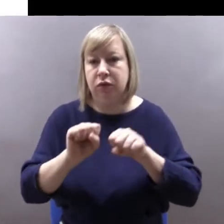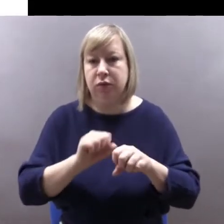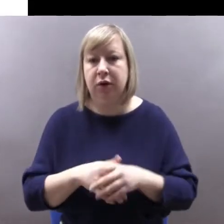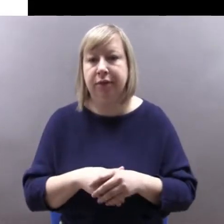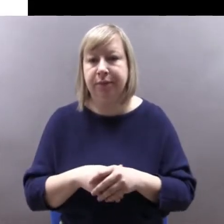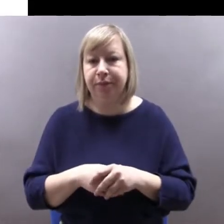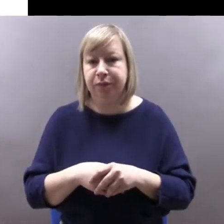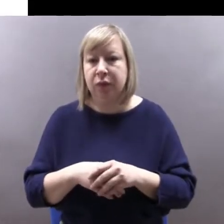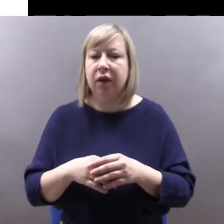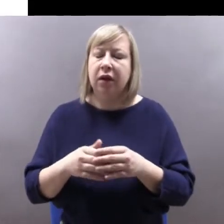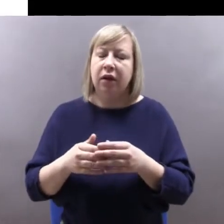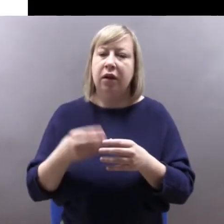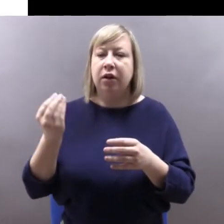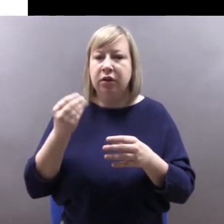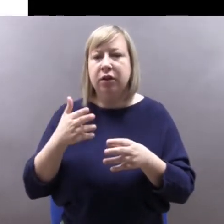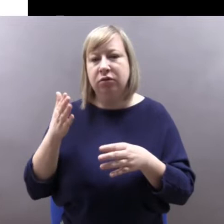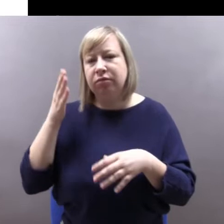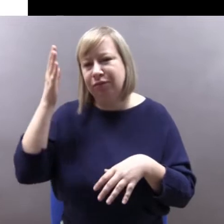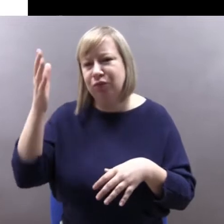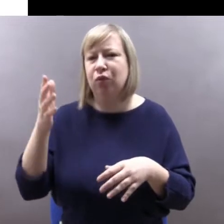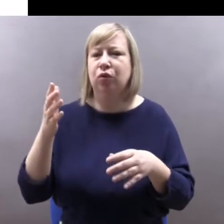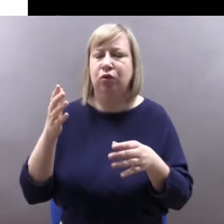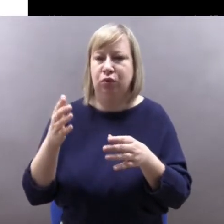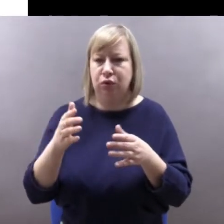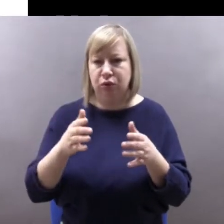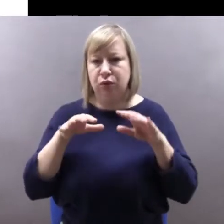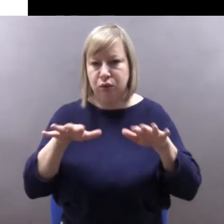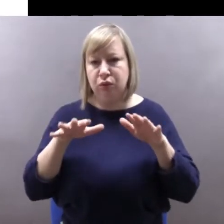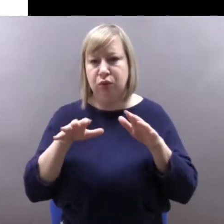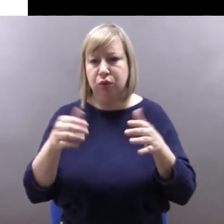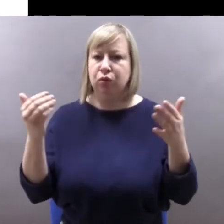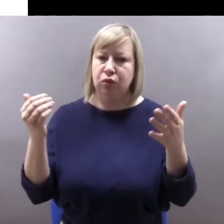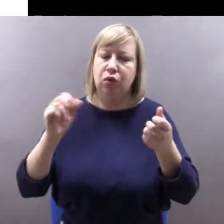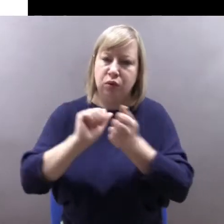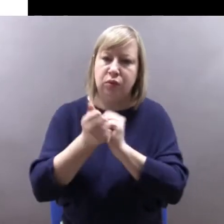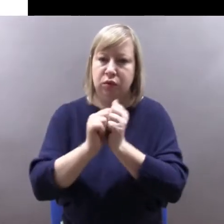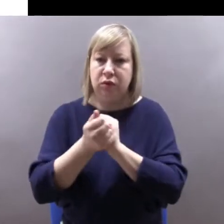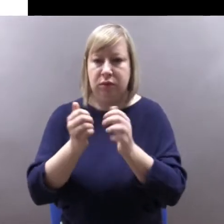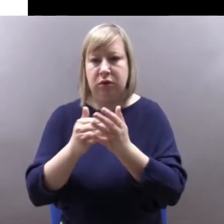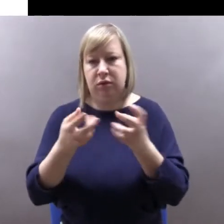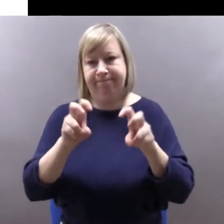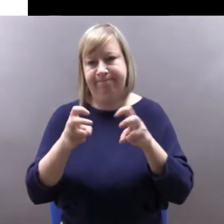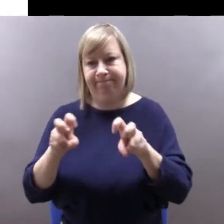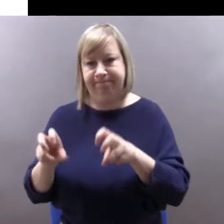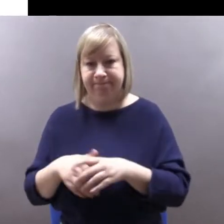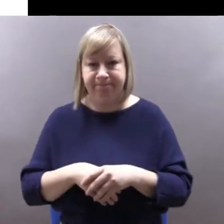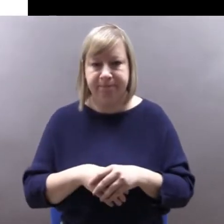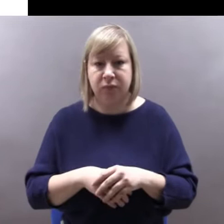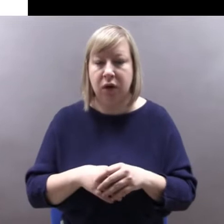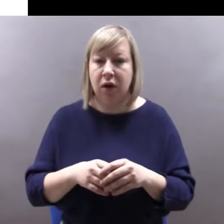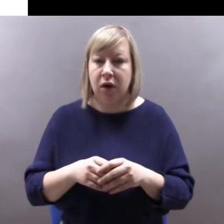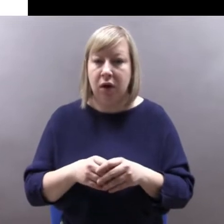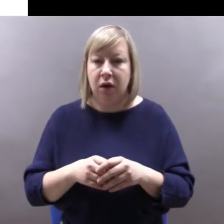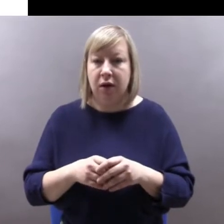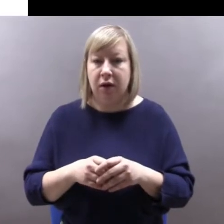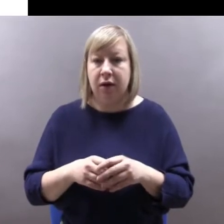zaznaczone wszelkie utrudnienia i wszelkie udogodnienia, tak żeby osoba, która sama najlepiej zna swój potencjał